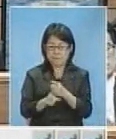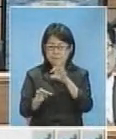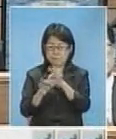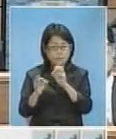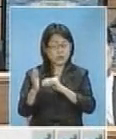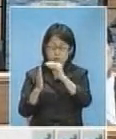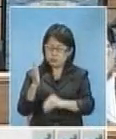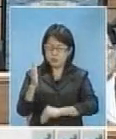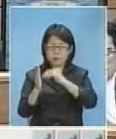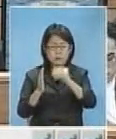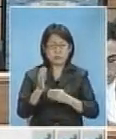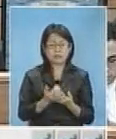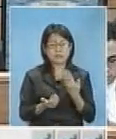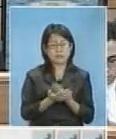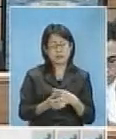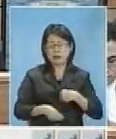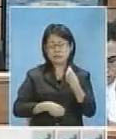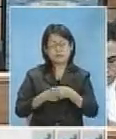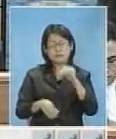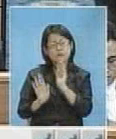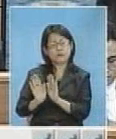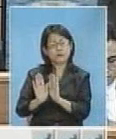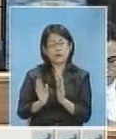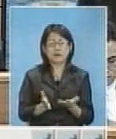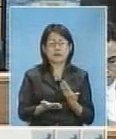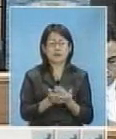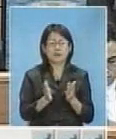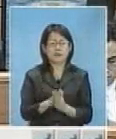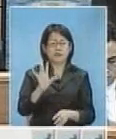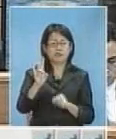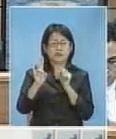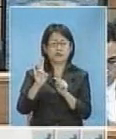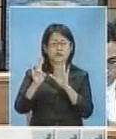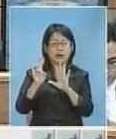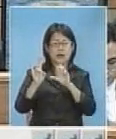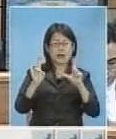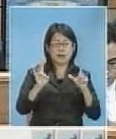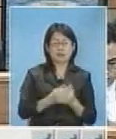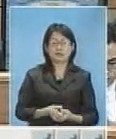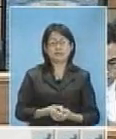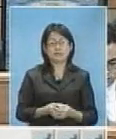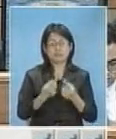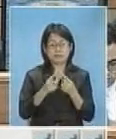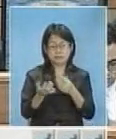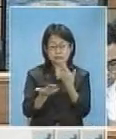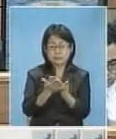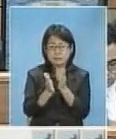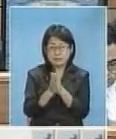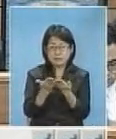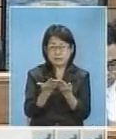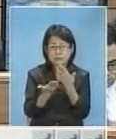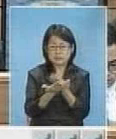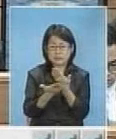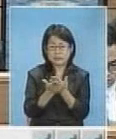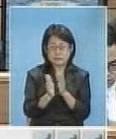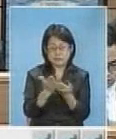ชย์ทั้งประเทศเนี่ยมีเงินฝากอยู่ประมาณ 7.5 ล้านล้านบาทแต่ที่อยู่ในบัญชีที่